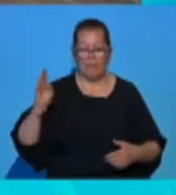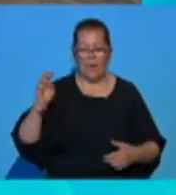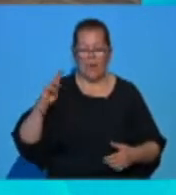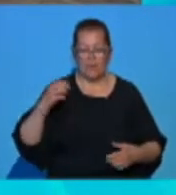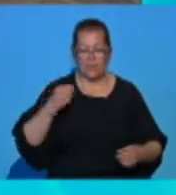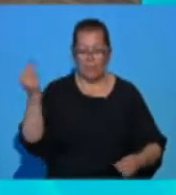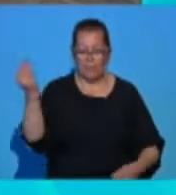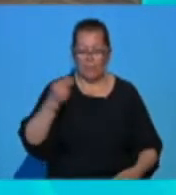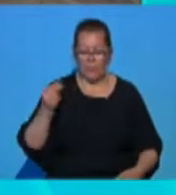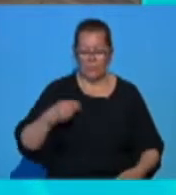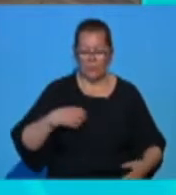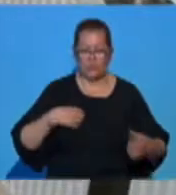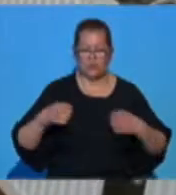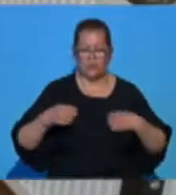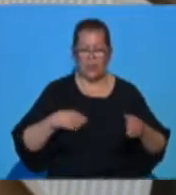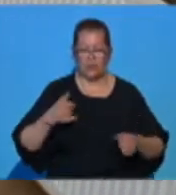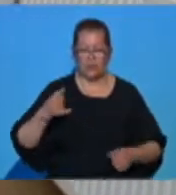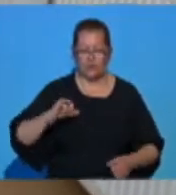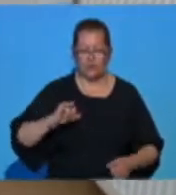actorie.